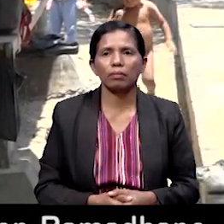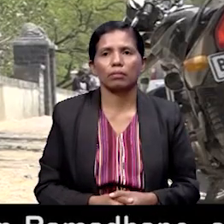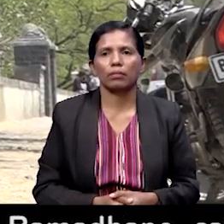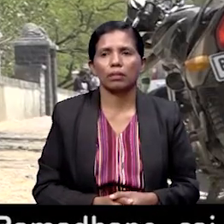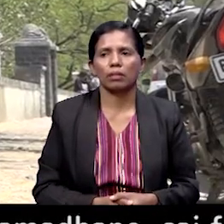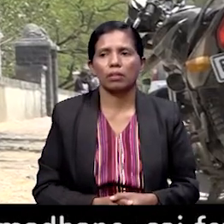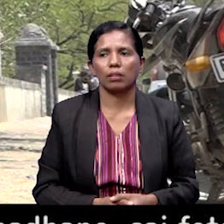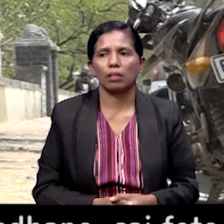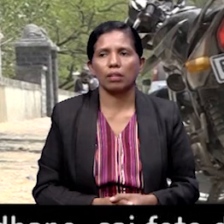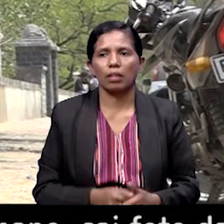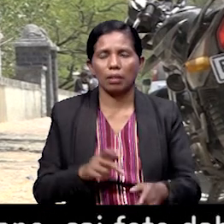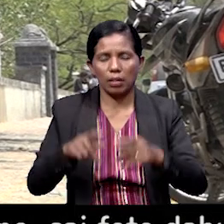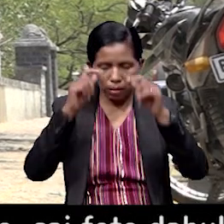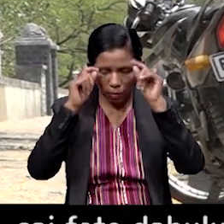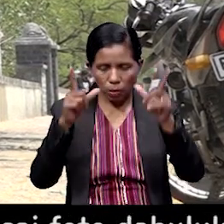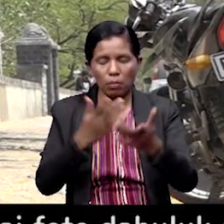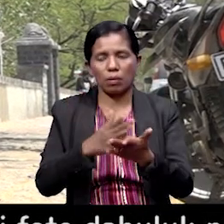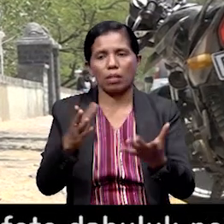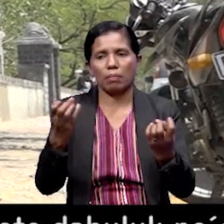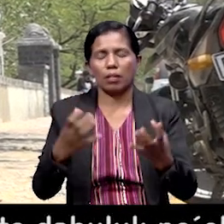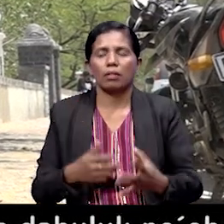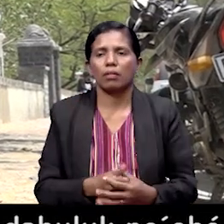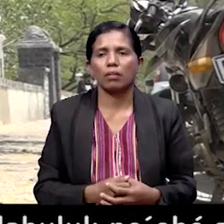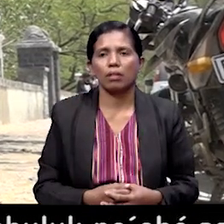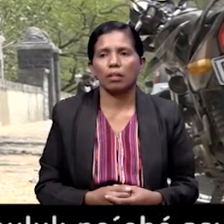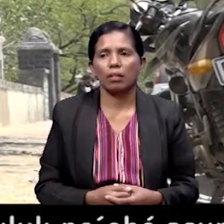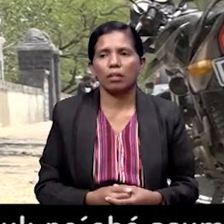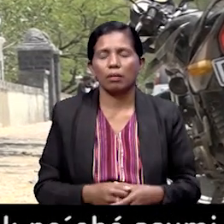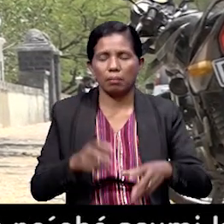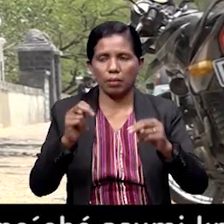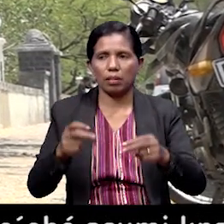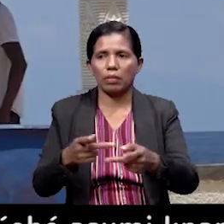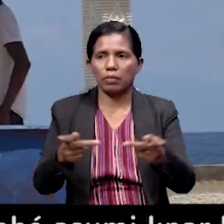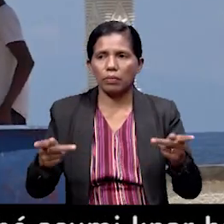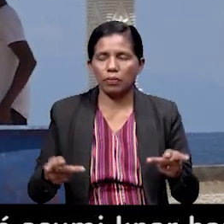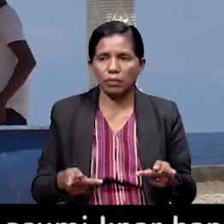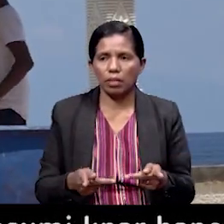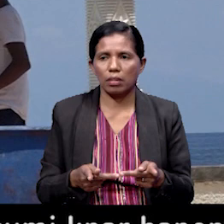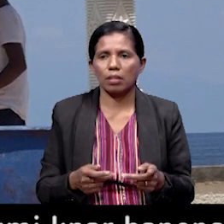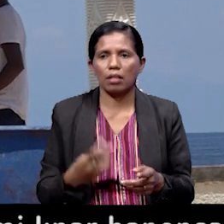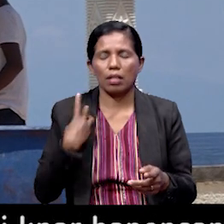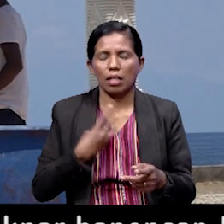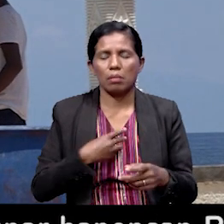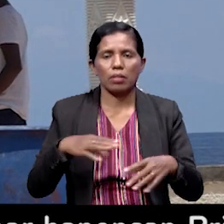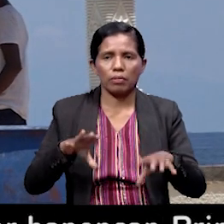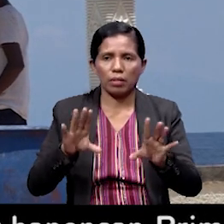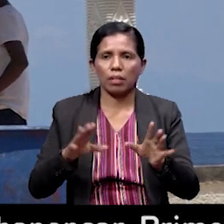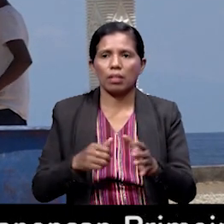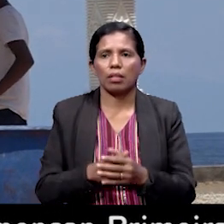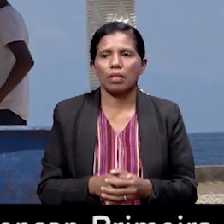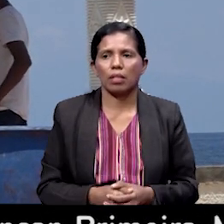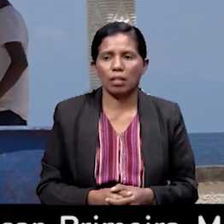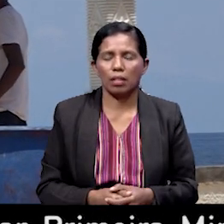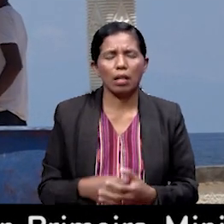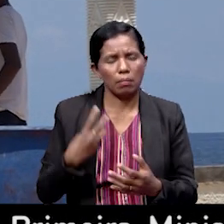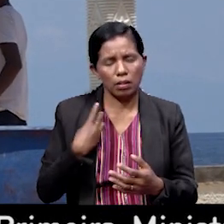ida timoroan sira mahola bar hau usuk governo para persija fatim be ami fang Amne moris me bisnis